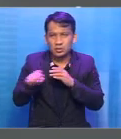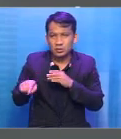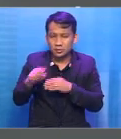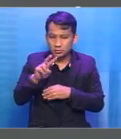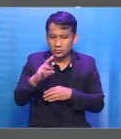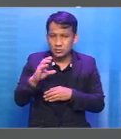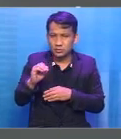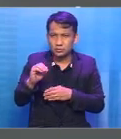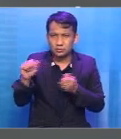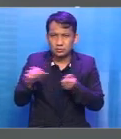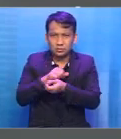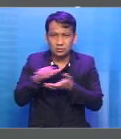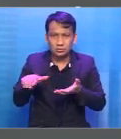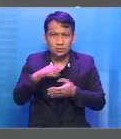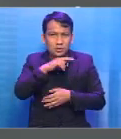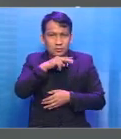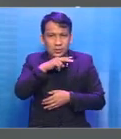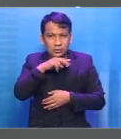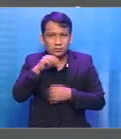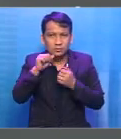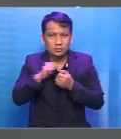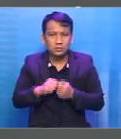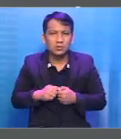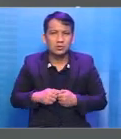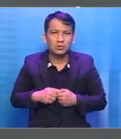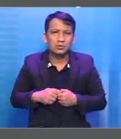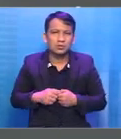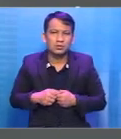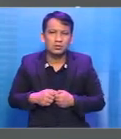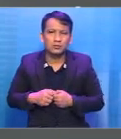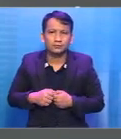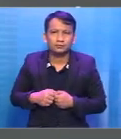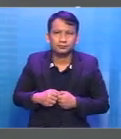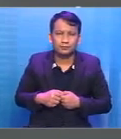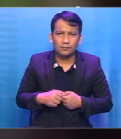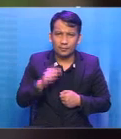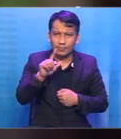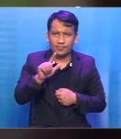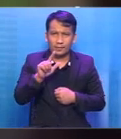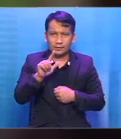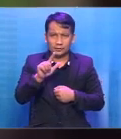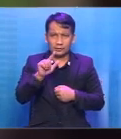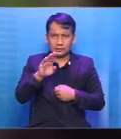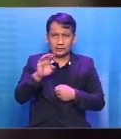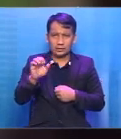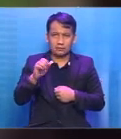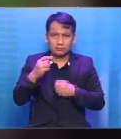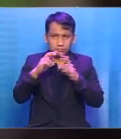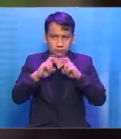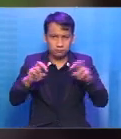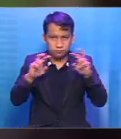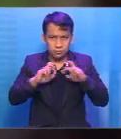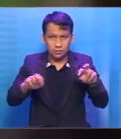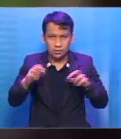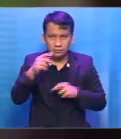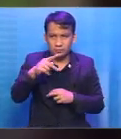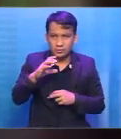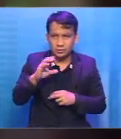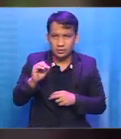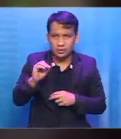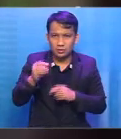virgin coconut oil ang virus. So based on the laboratory evaluation of the VCO and